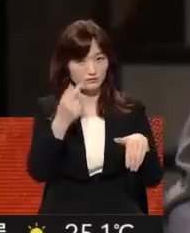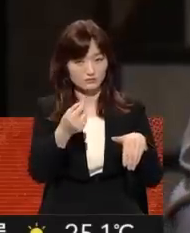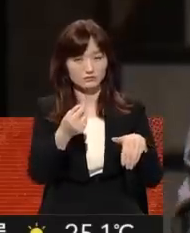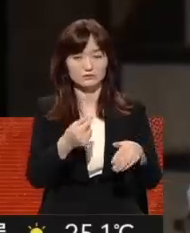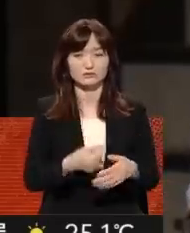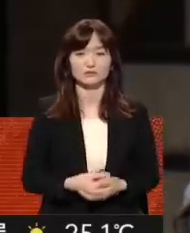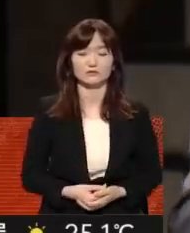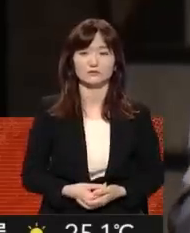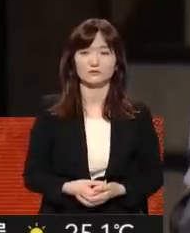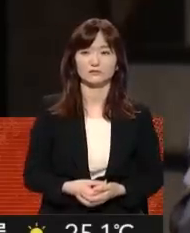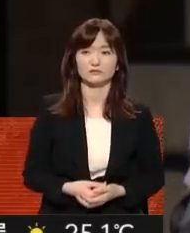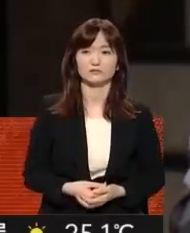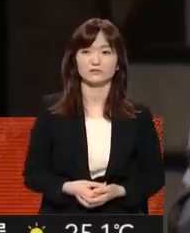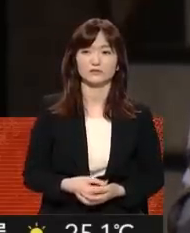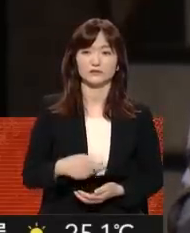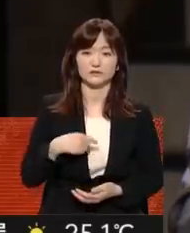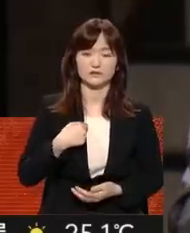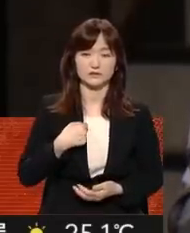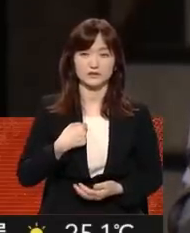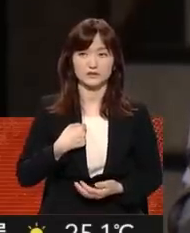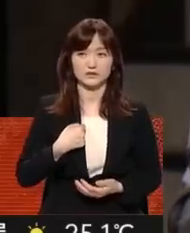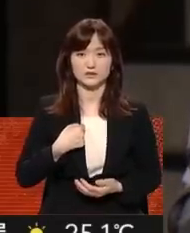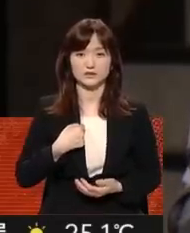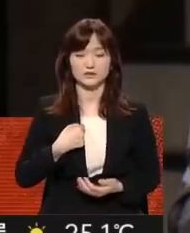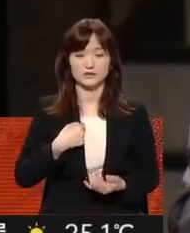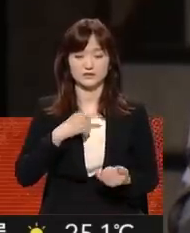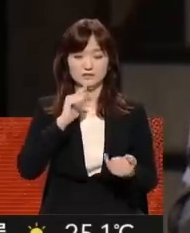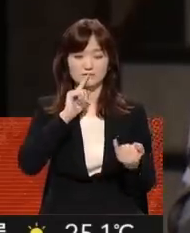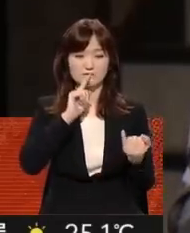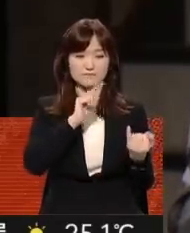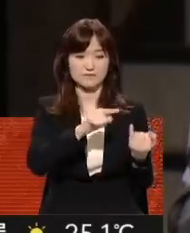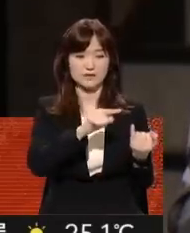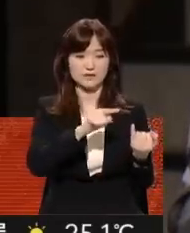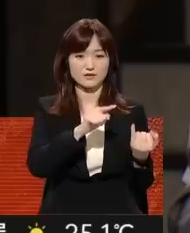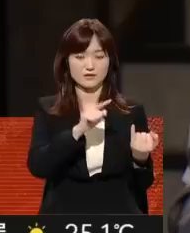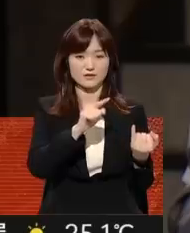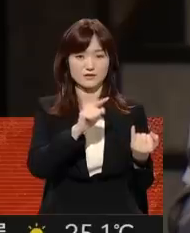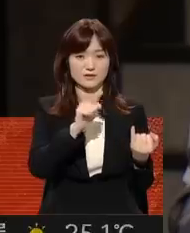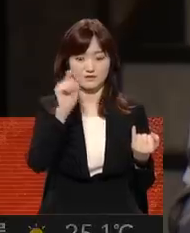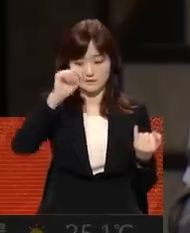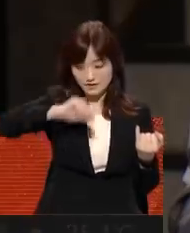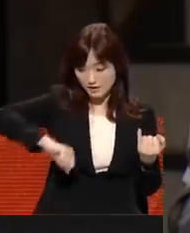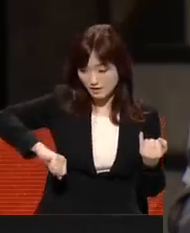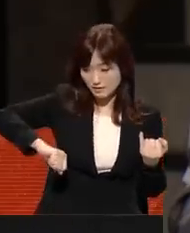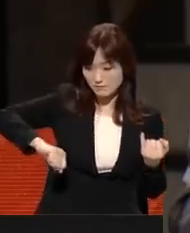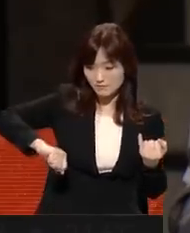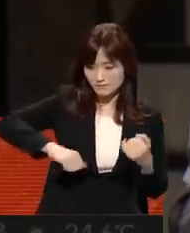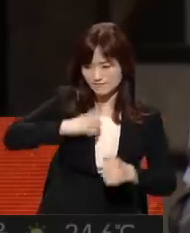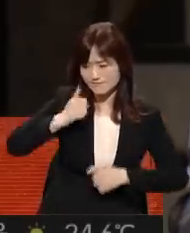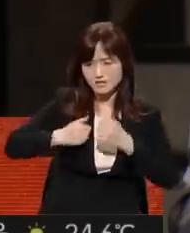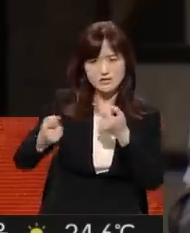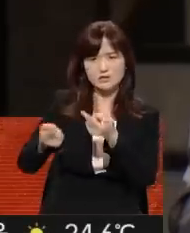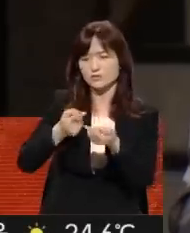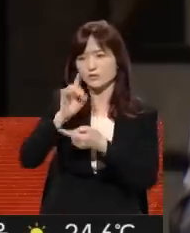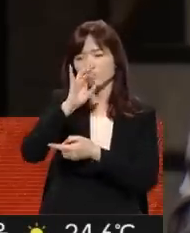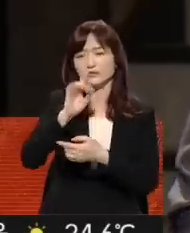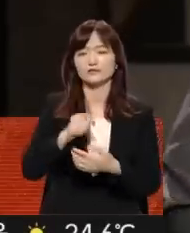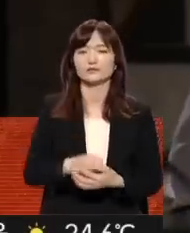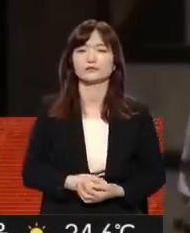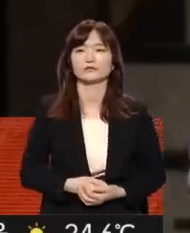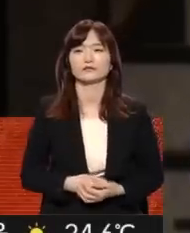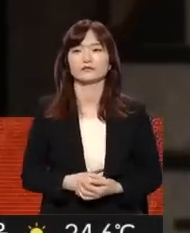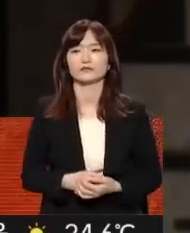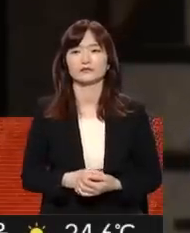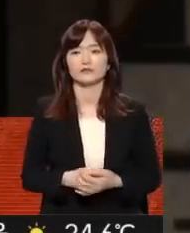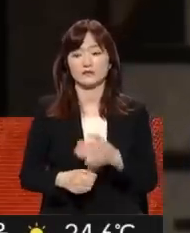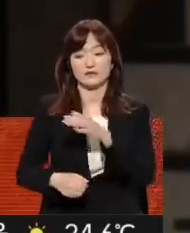그리고 자기가 조금만 말을 하면 그 말을 듣지 않으면 그게 대해서 자기 분노 조절이 안 되었는 것 같아요. 그러니까 아내 때렸죠. 내연녀. 아마